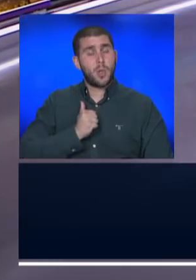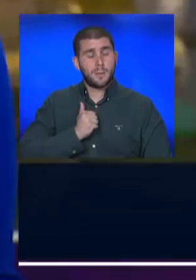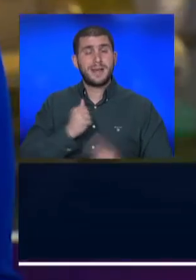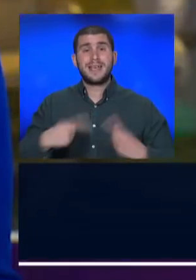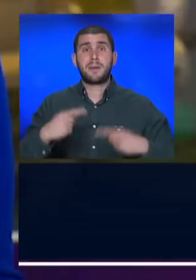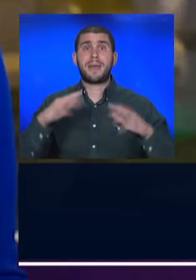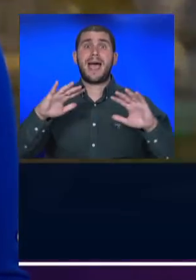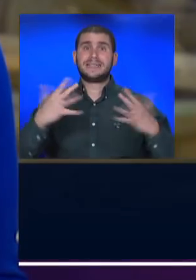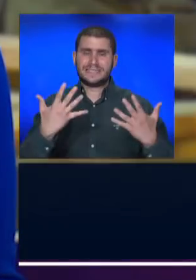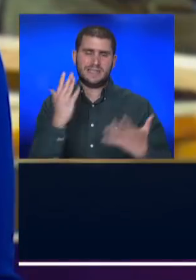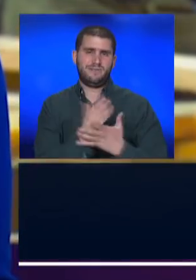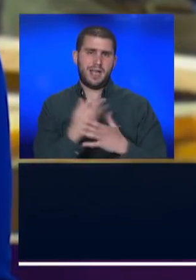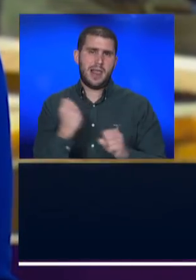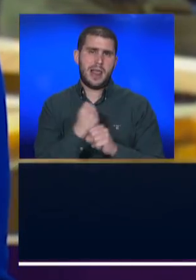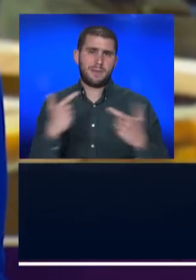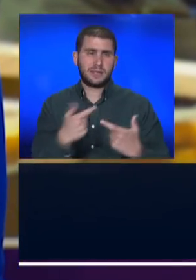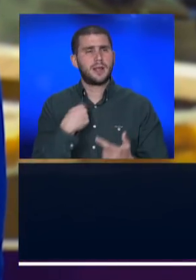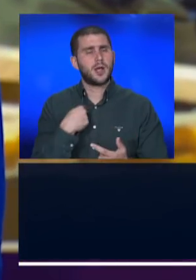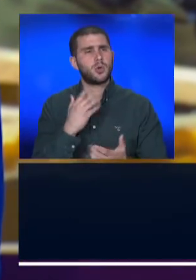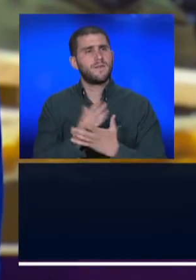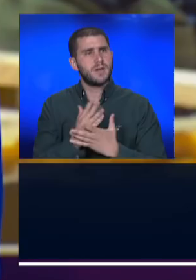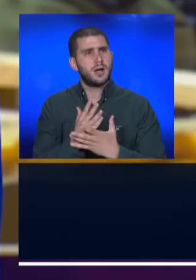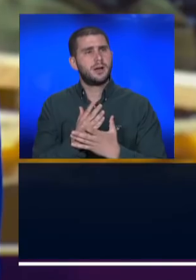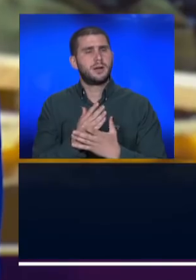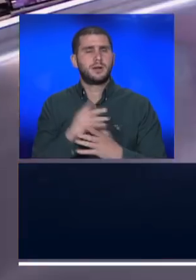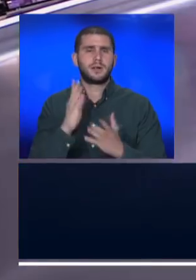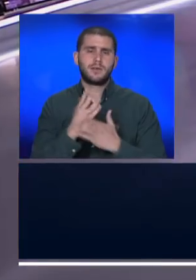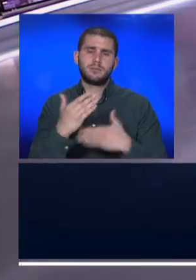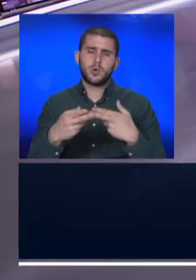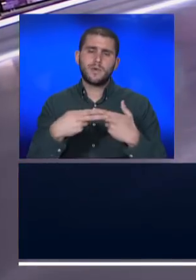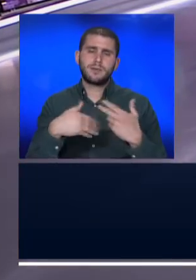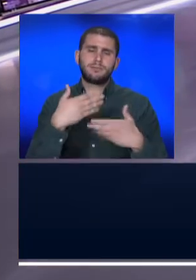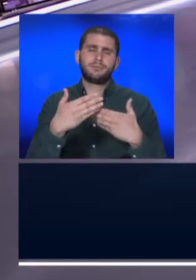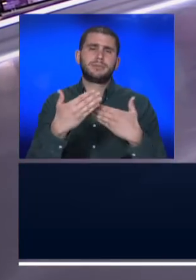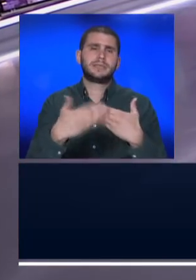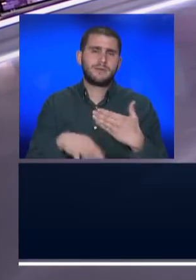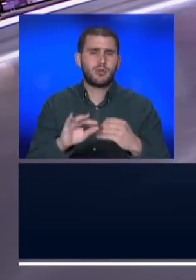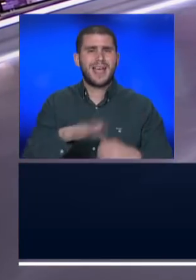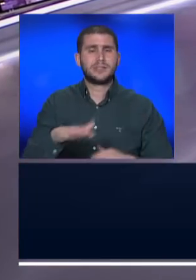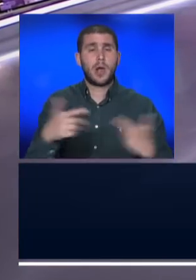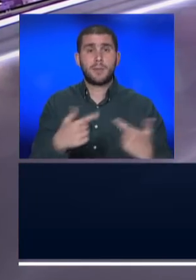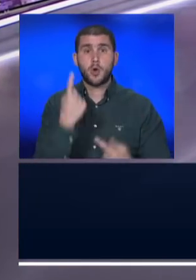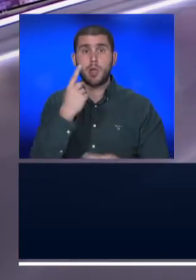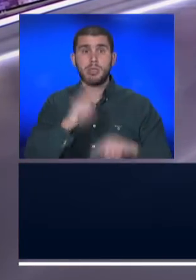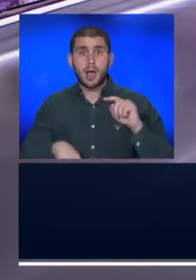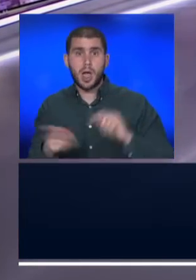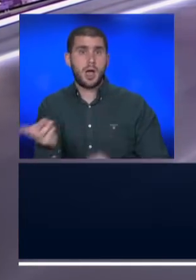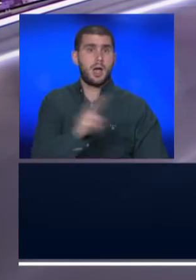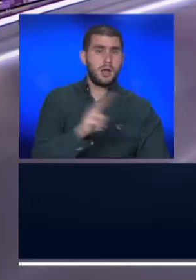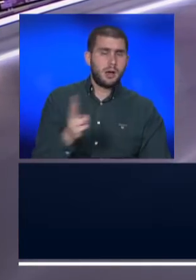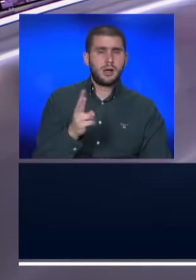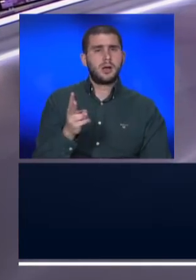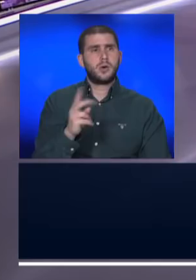הזה. אנחנו נכנסים איכשהו לתוך הדמדומים שלו, של אזור הלחימה, כשכל תקלה משני הצדדים אולי תסבך אותו